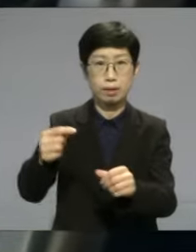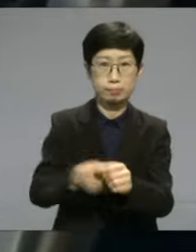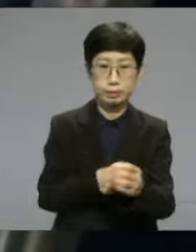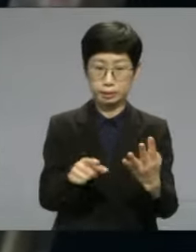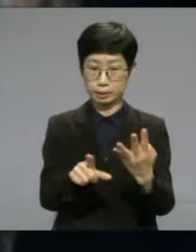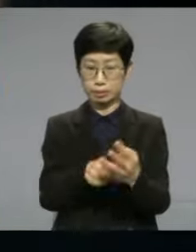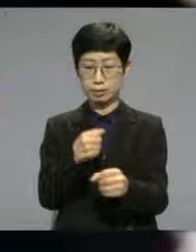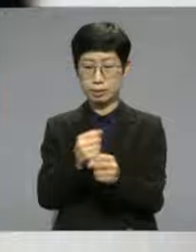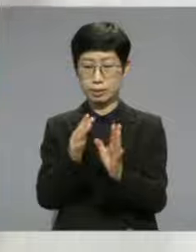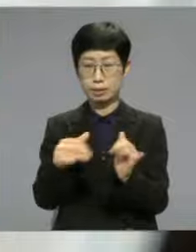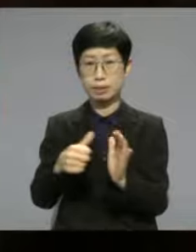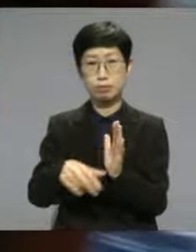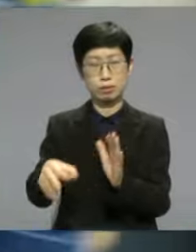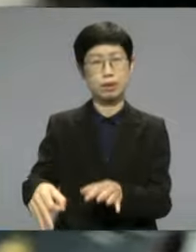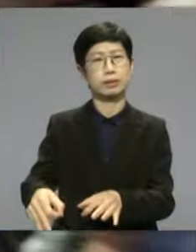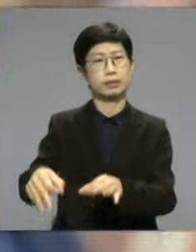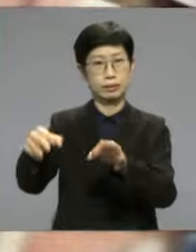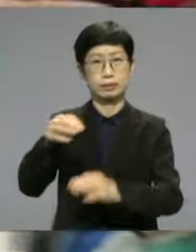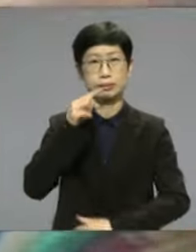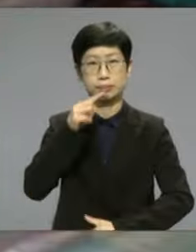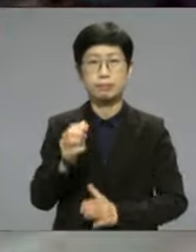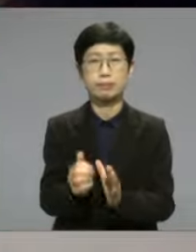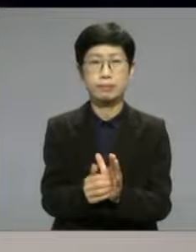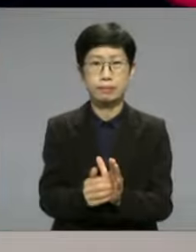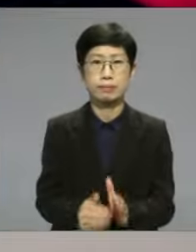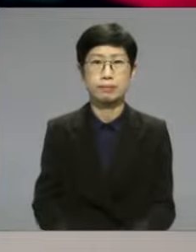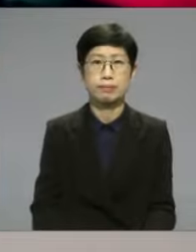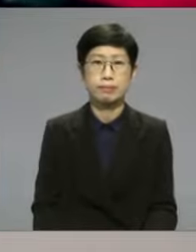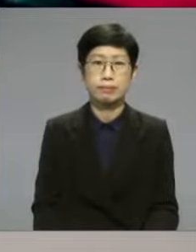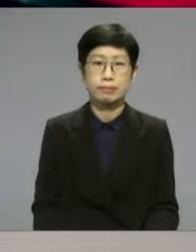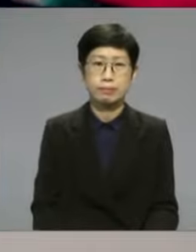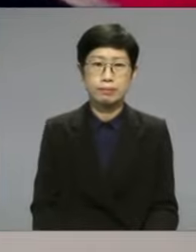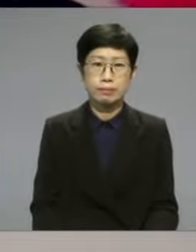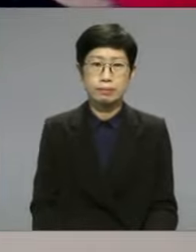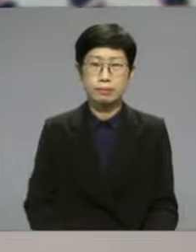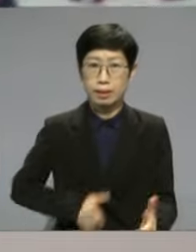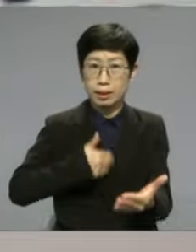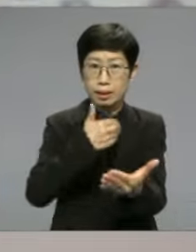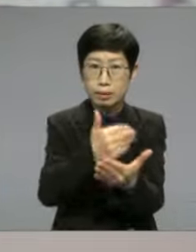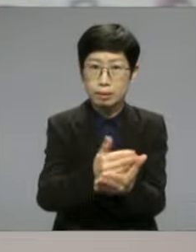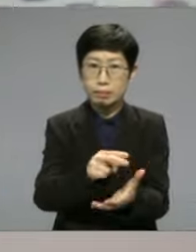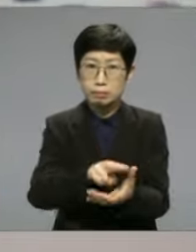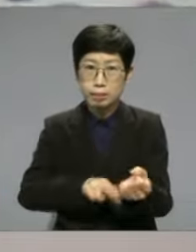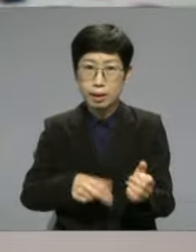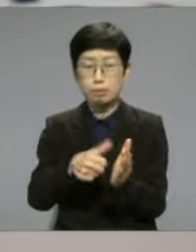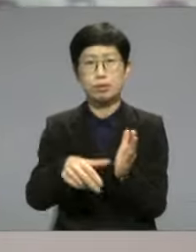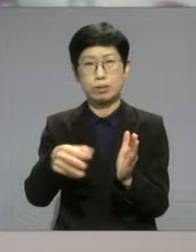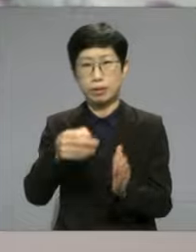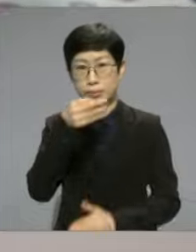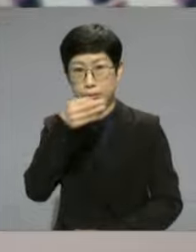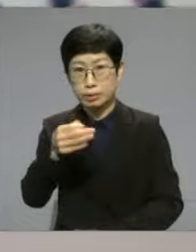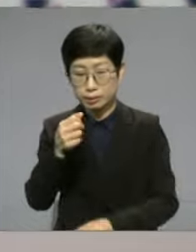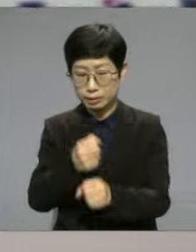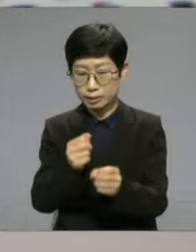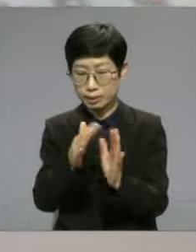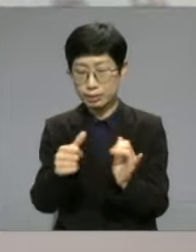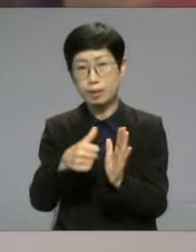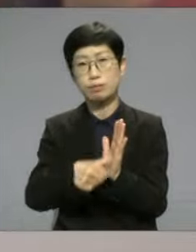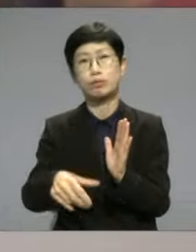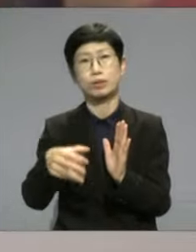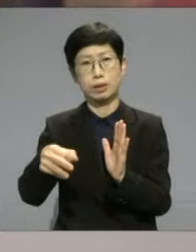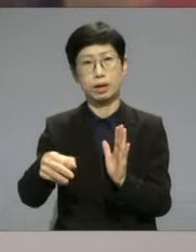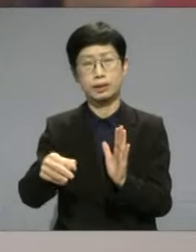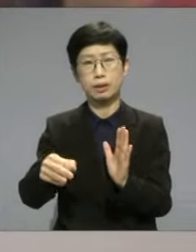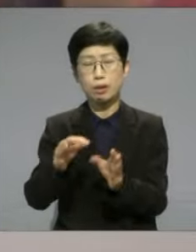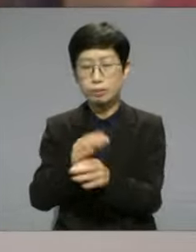물가 상승을 주도했다고 노동부는 설명했는데요 도매 물가로 불리는 생산자 물가는 일정 시차를